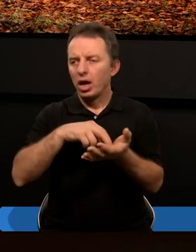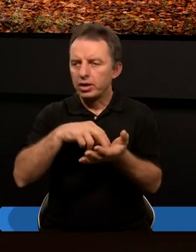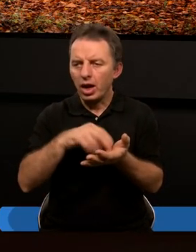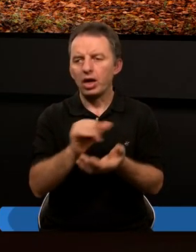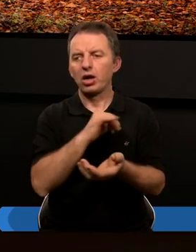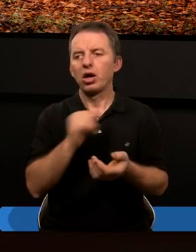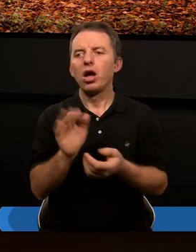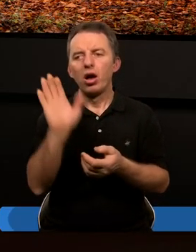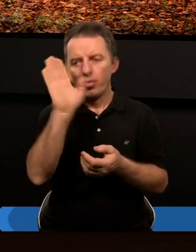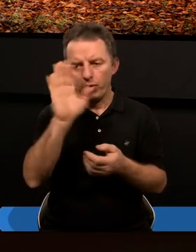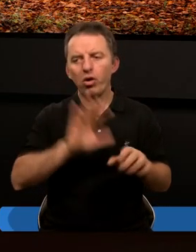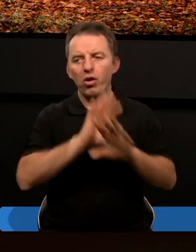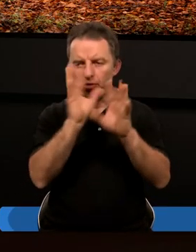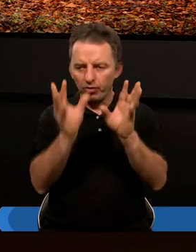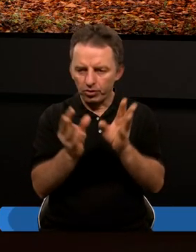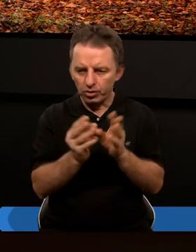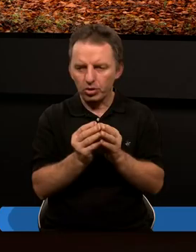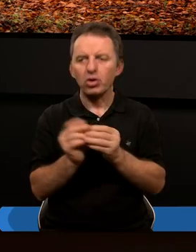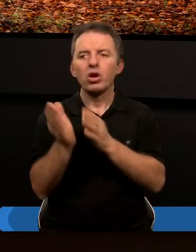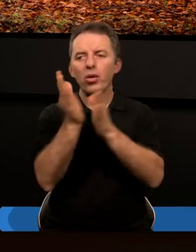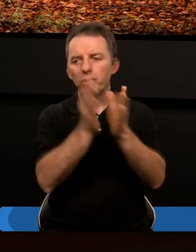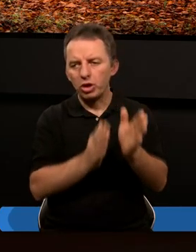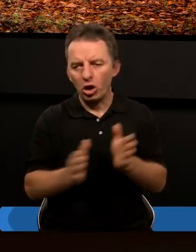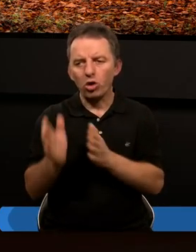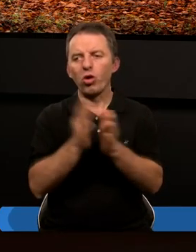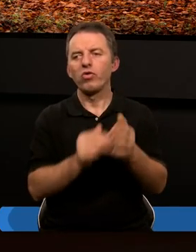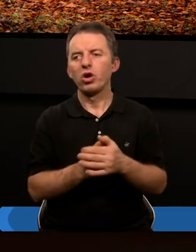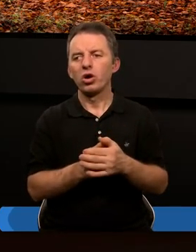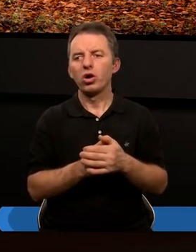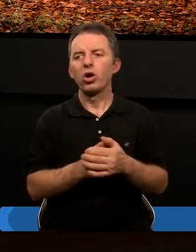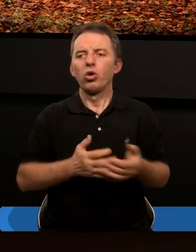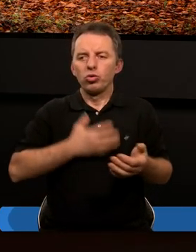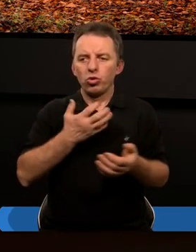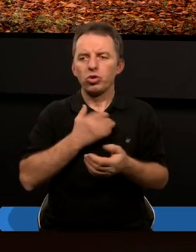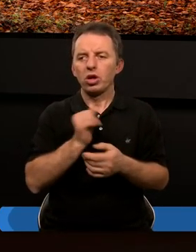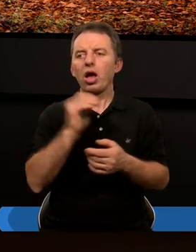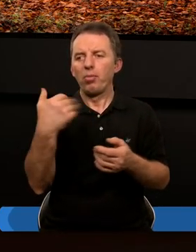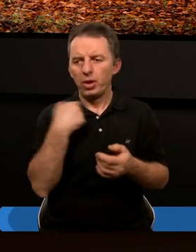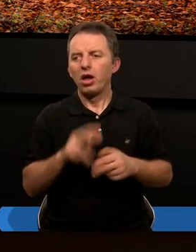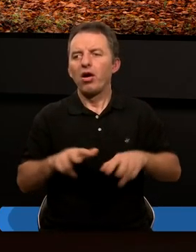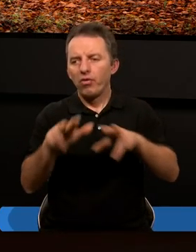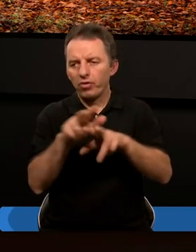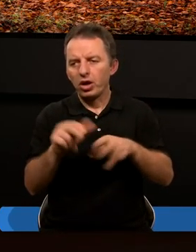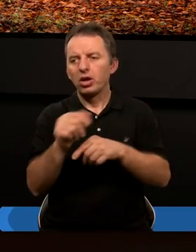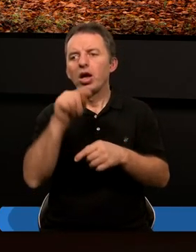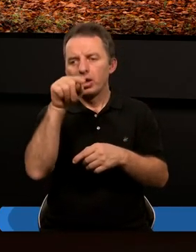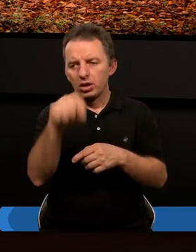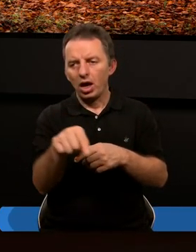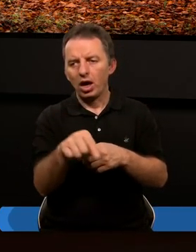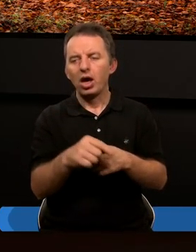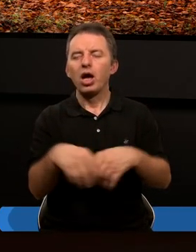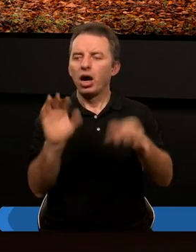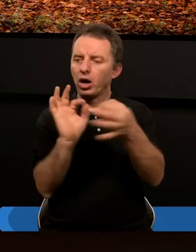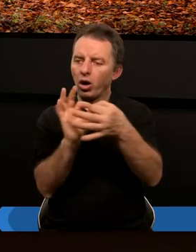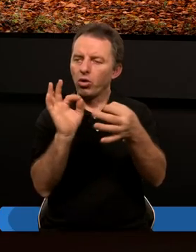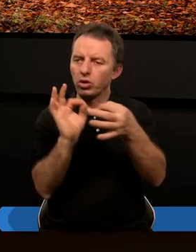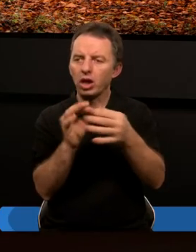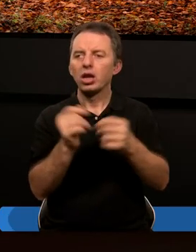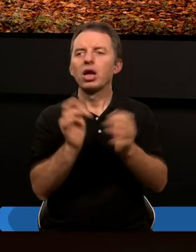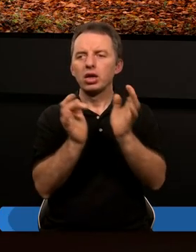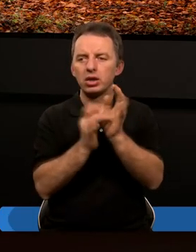lękajcie się. Bóg wszystko przygotował. Czujcie się tak, jakbyście byli w rodzinie, a wtedy te relacje